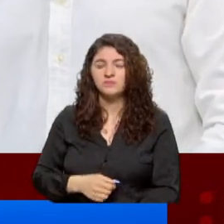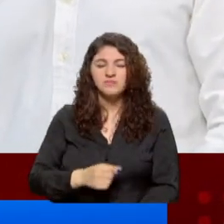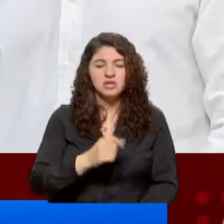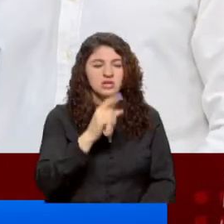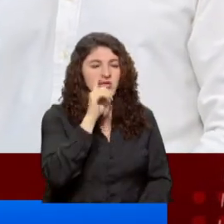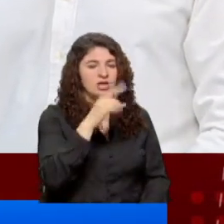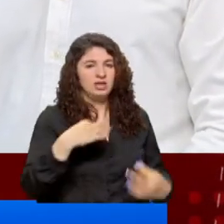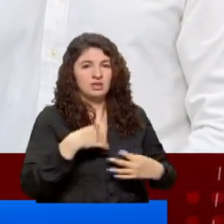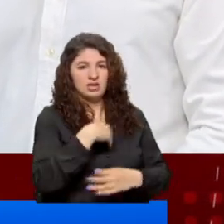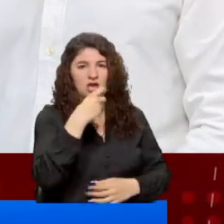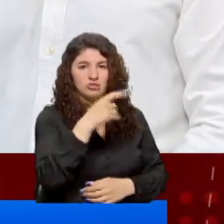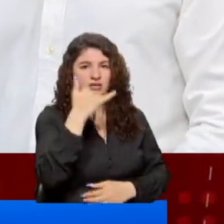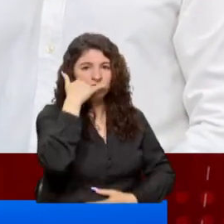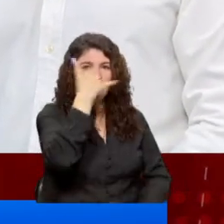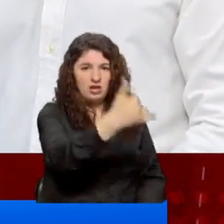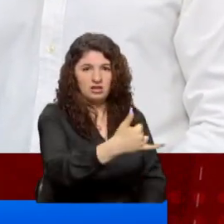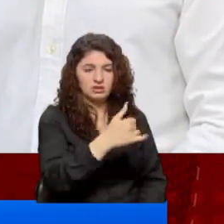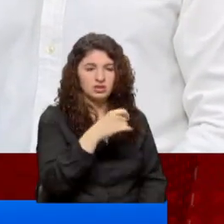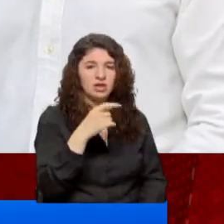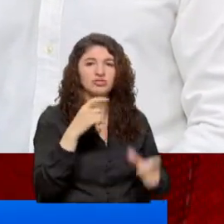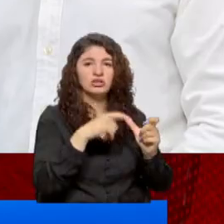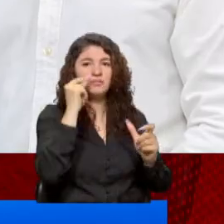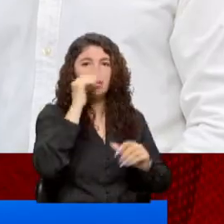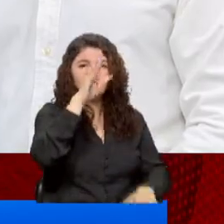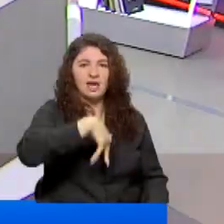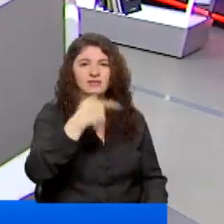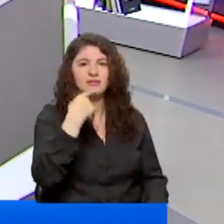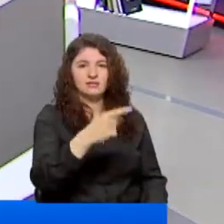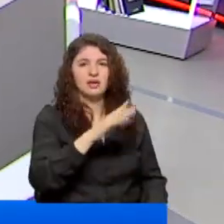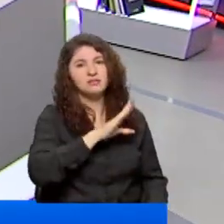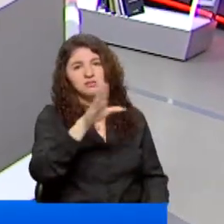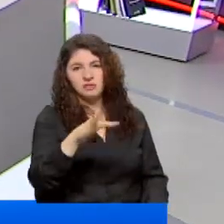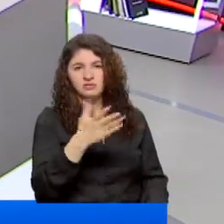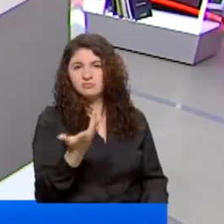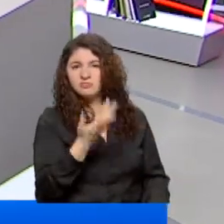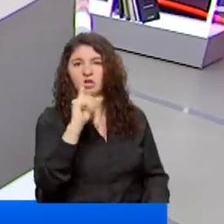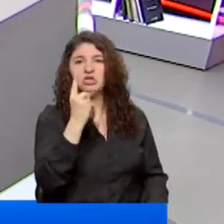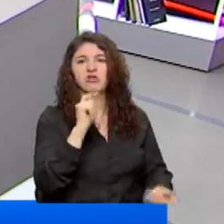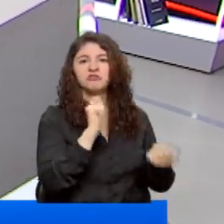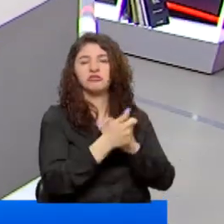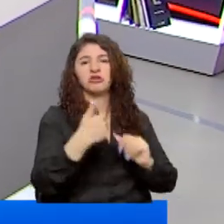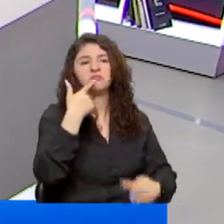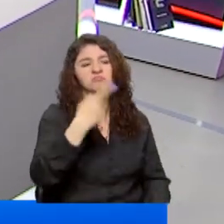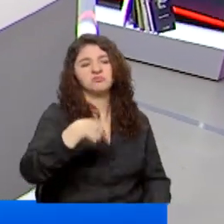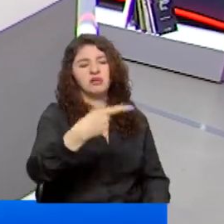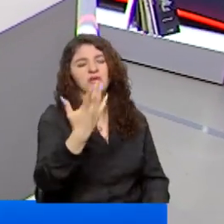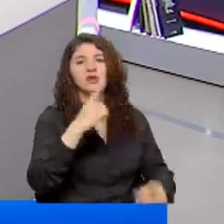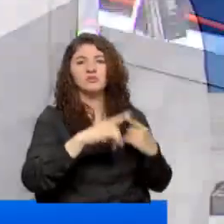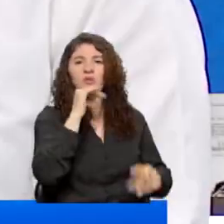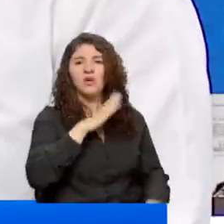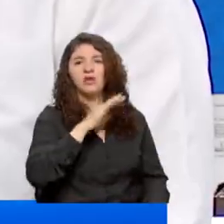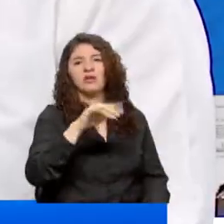Ben Hüseyin Erdoğan telefon açsın size Sence ve gel dese külliye gitseniz veya iktidar değişti Gelecek yıl diyelim